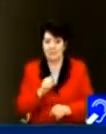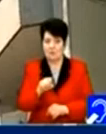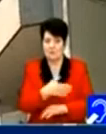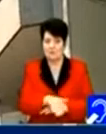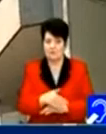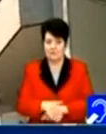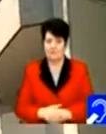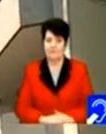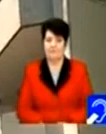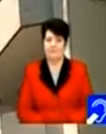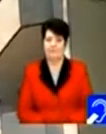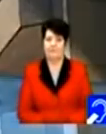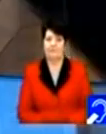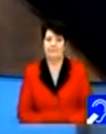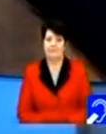Bulevardul Moscova.